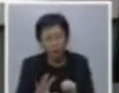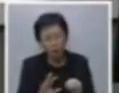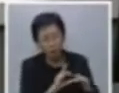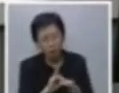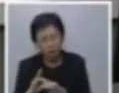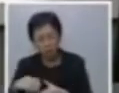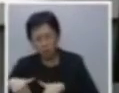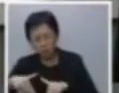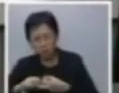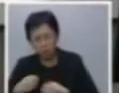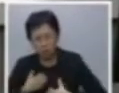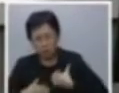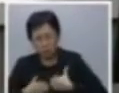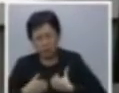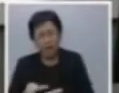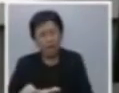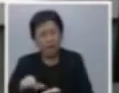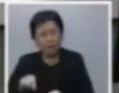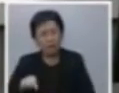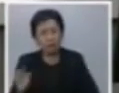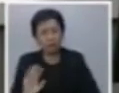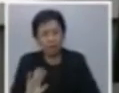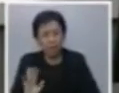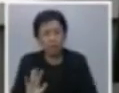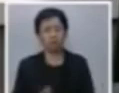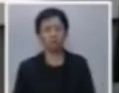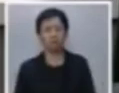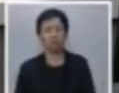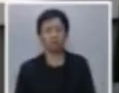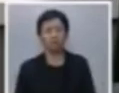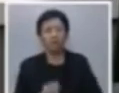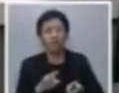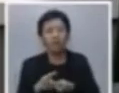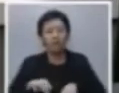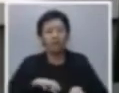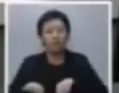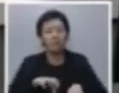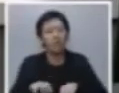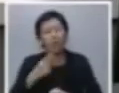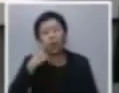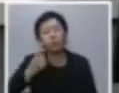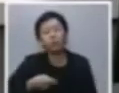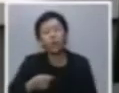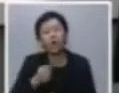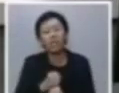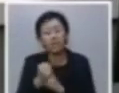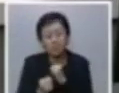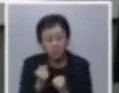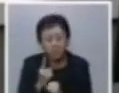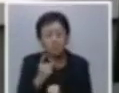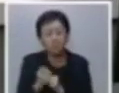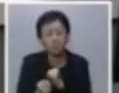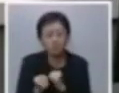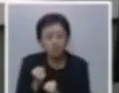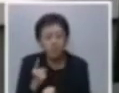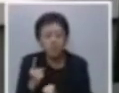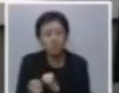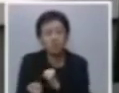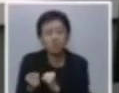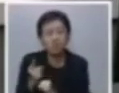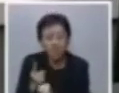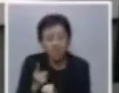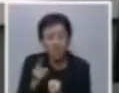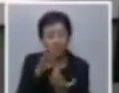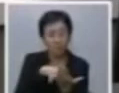ครับมันเป็นไปตามวิธีการที่จัดไปตามปกติแม้แต่นโยบายรัฐบาลที่ท่านแถลงม